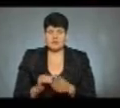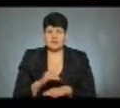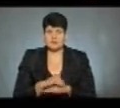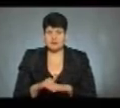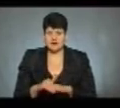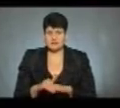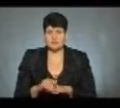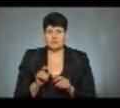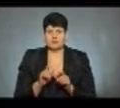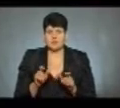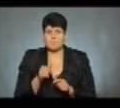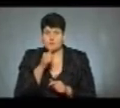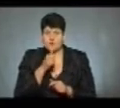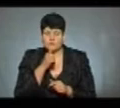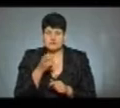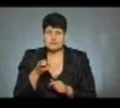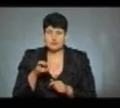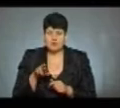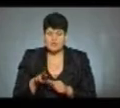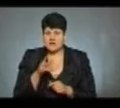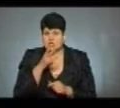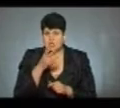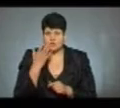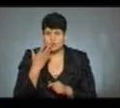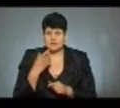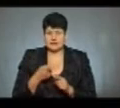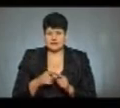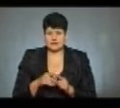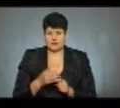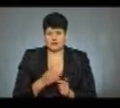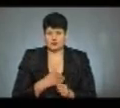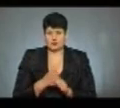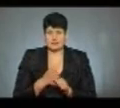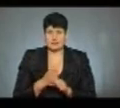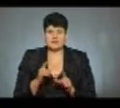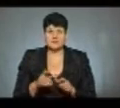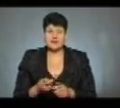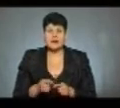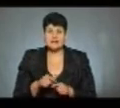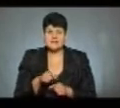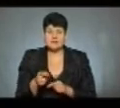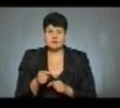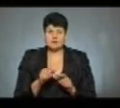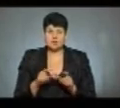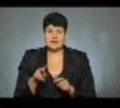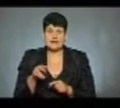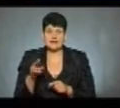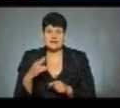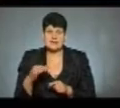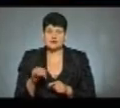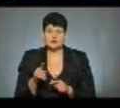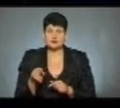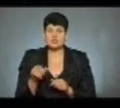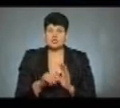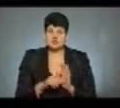пунктів пробного тестування і час, коли проходити це тестування. А це Тернопільська школа-ліцей номер 6. Тут